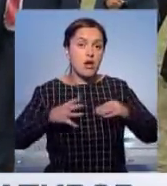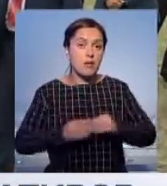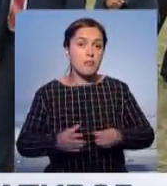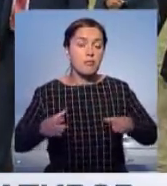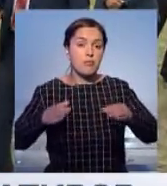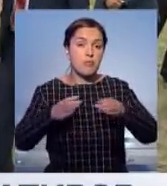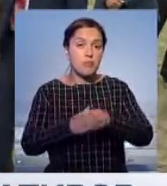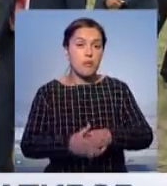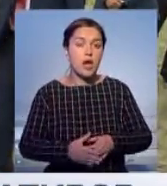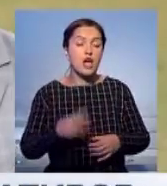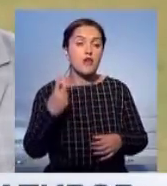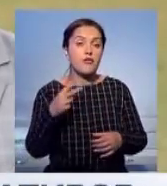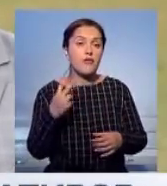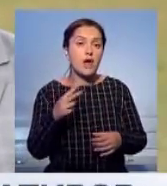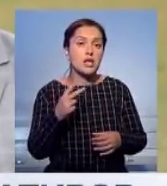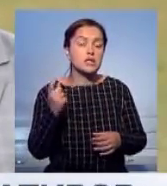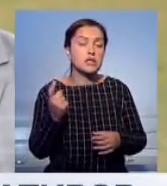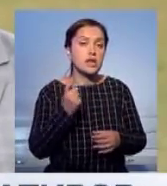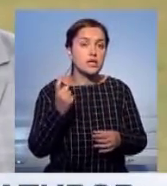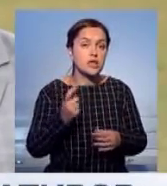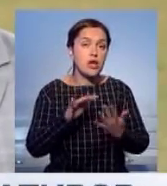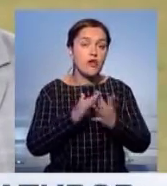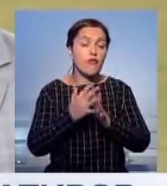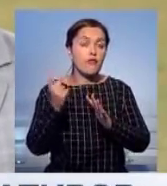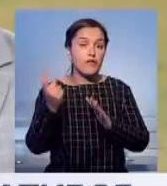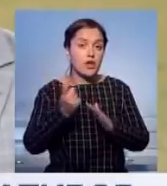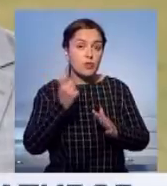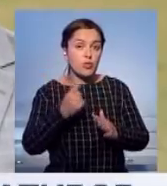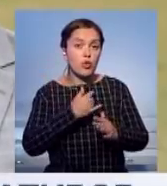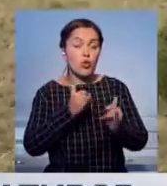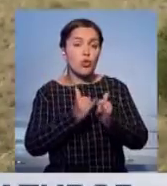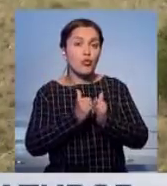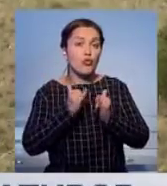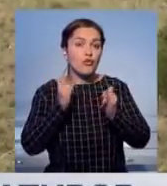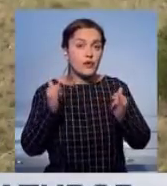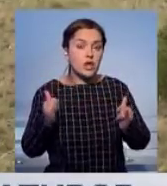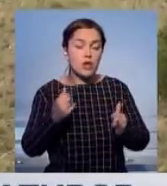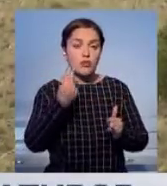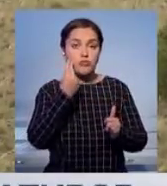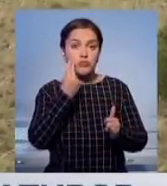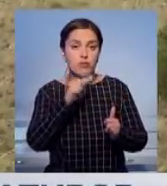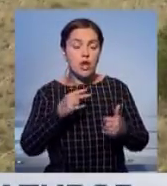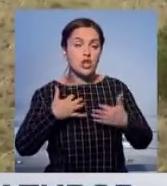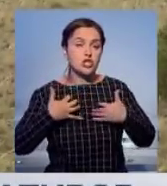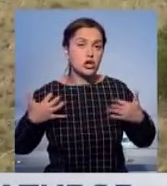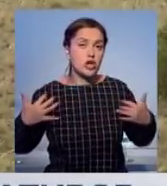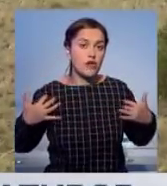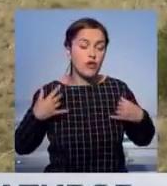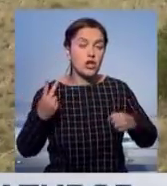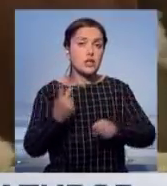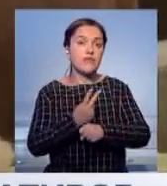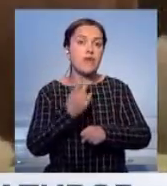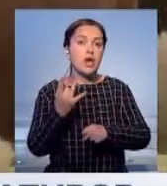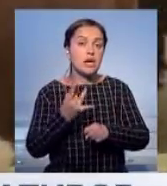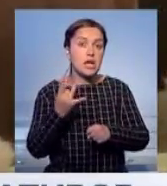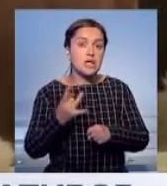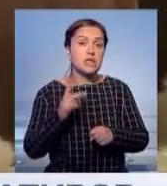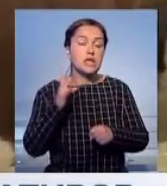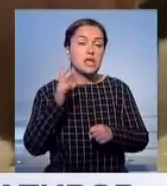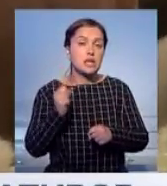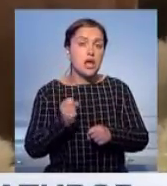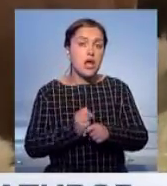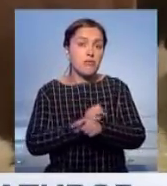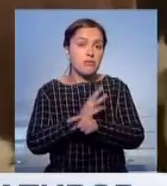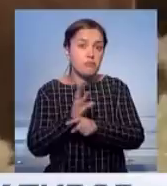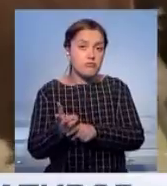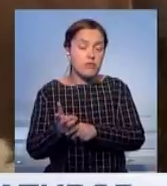объединились сразу 20 хозяйств. Фермеры в ближайшее время намерены увеличить поголовье племенного скота почти в 2 раза. В целом на оснащение